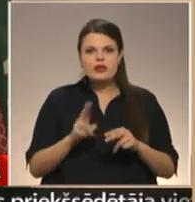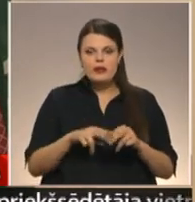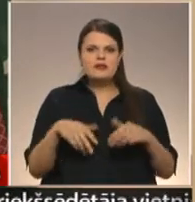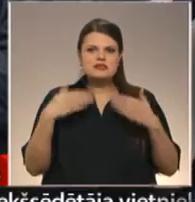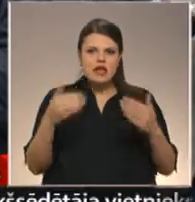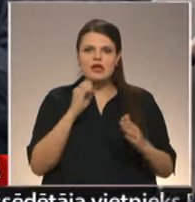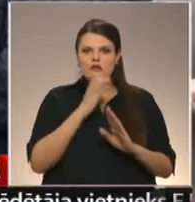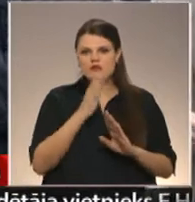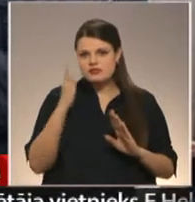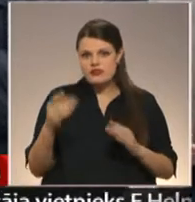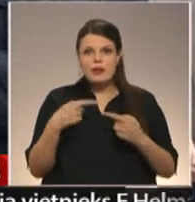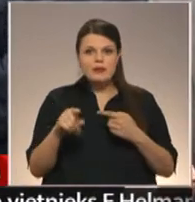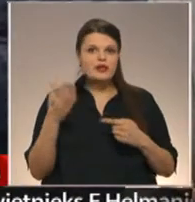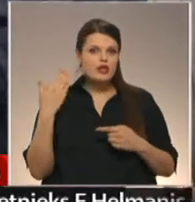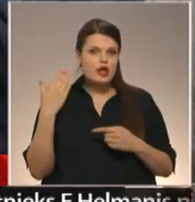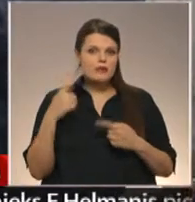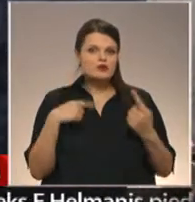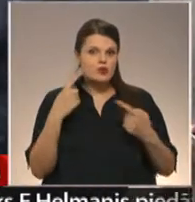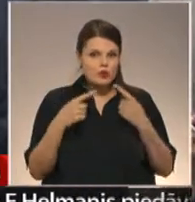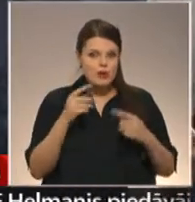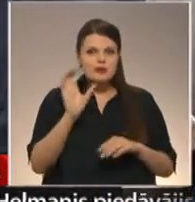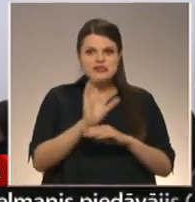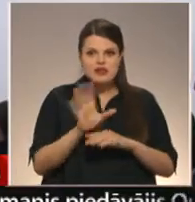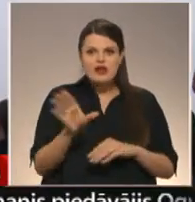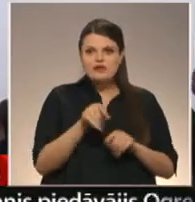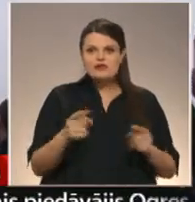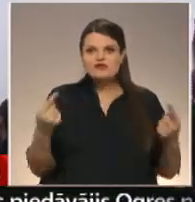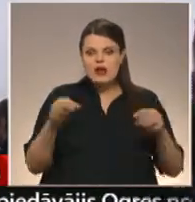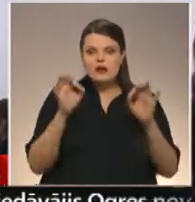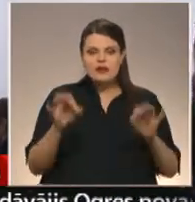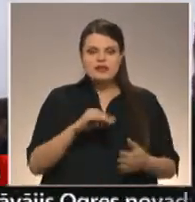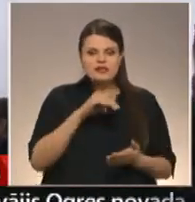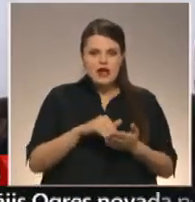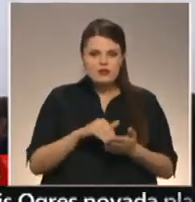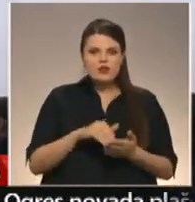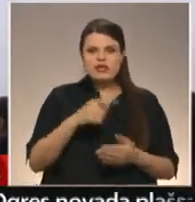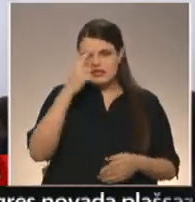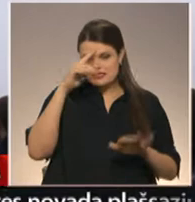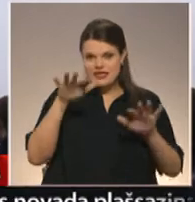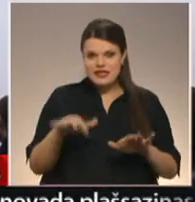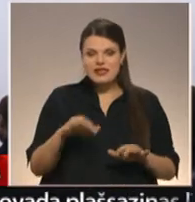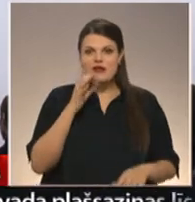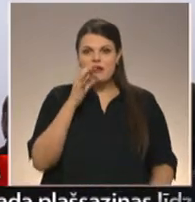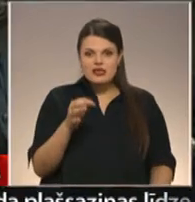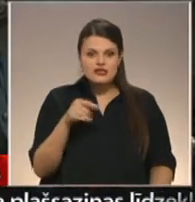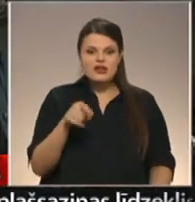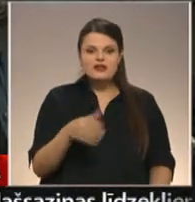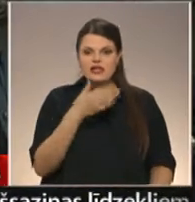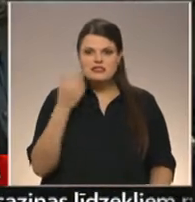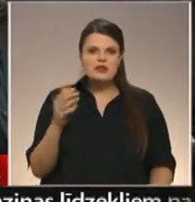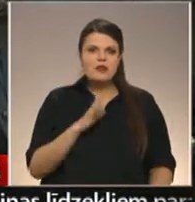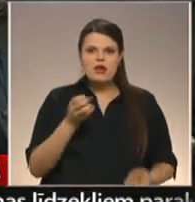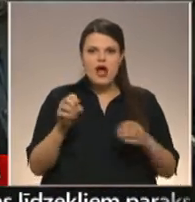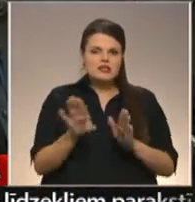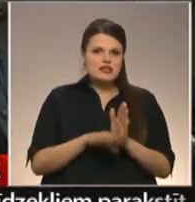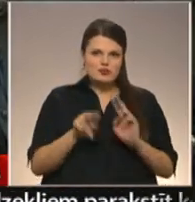atlik uz vēlāk. Pretēji iepriekš izskanējušām runām, satelīts visu šo laiku patiesi atrodoties Indijā, un kā uzsvēra Kresliņš, tas neesot bijis atstāts